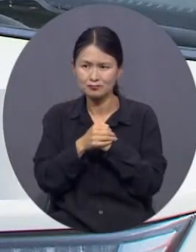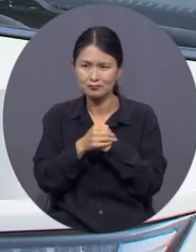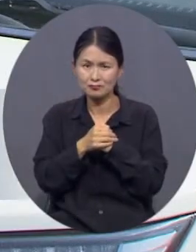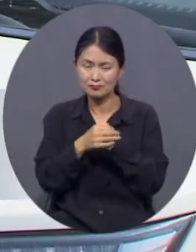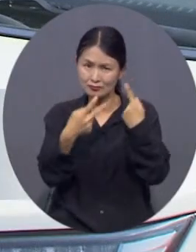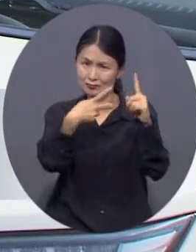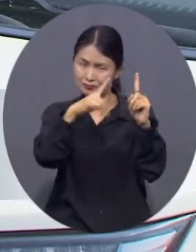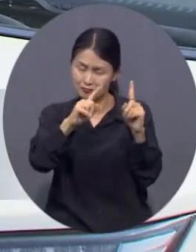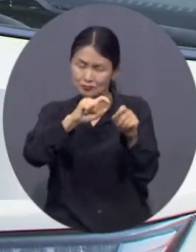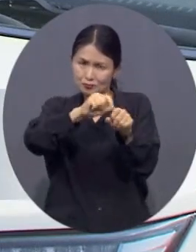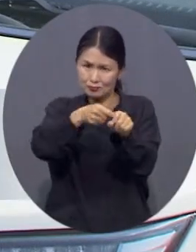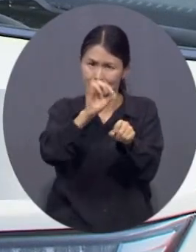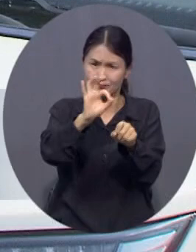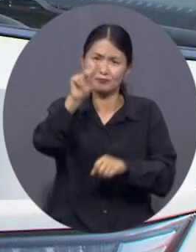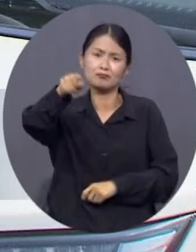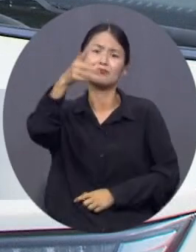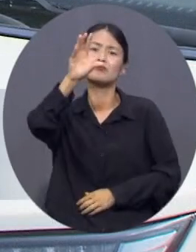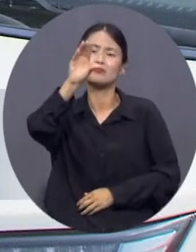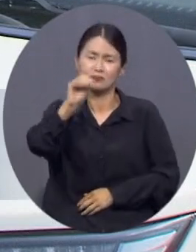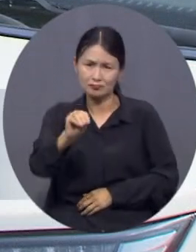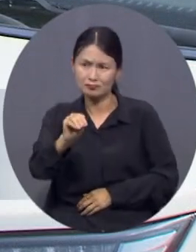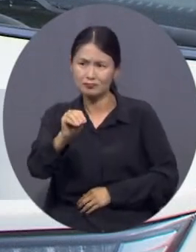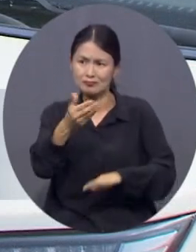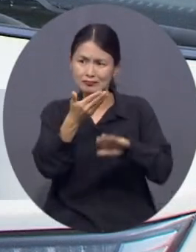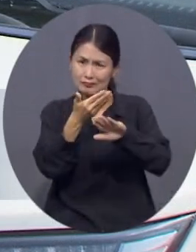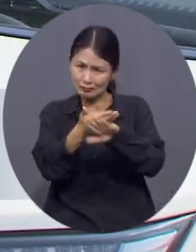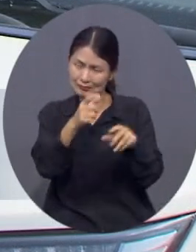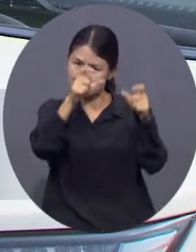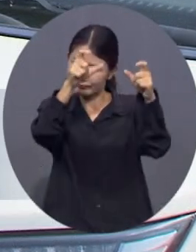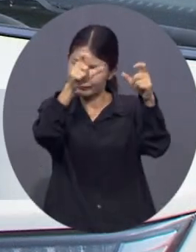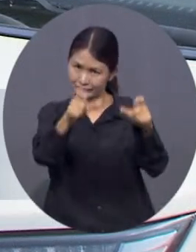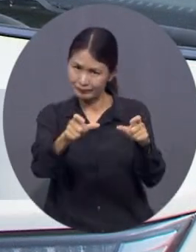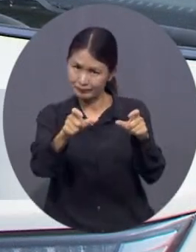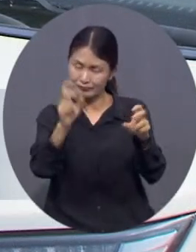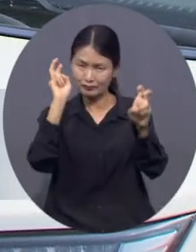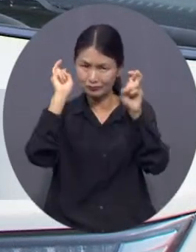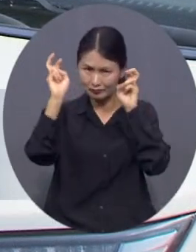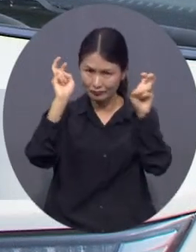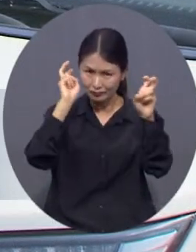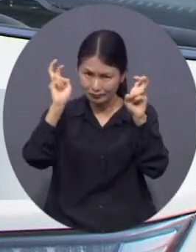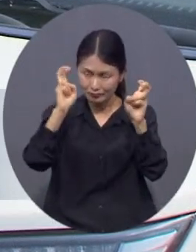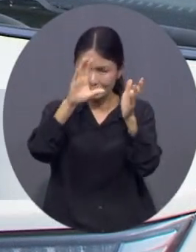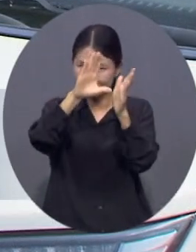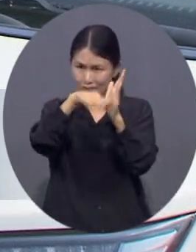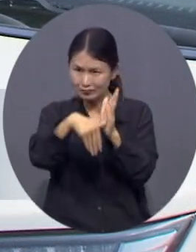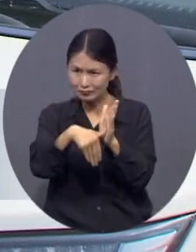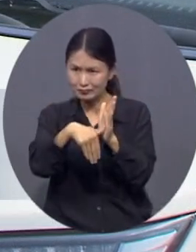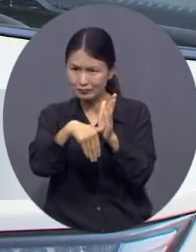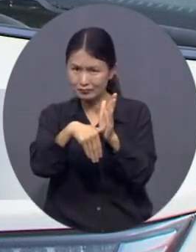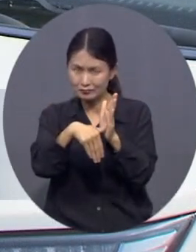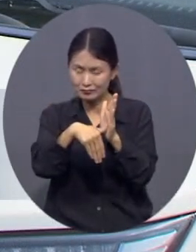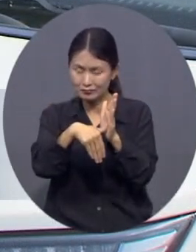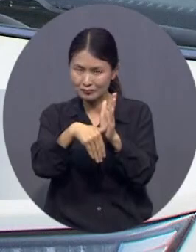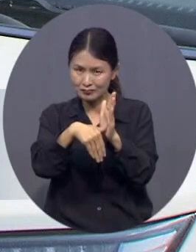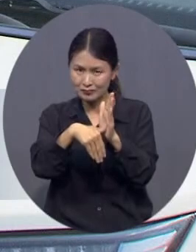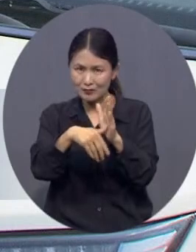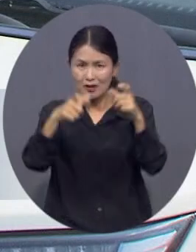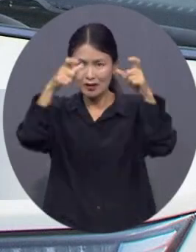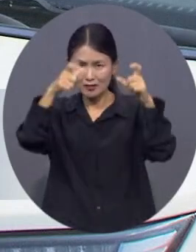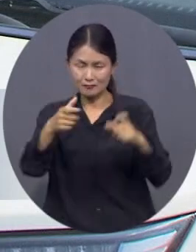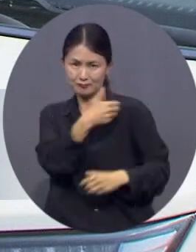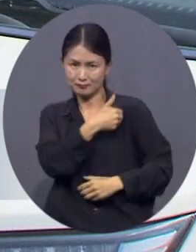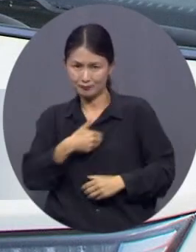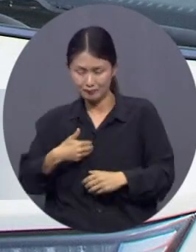원의 가진금을 부과하고 있고요. 다른 타지역 업체인 경우 해당 관할 관청에 가진금을